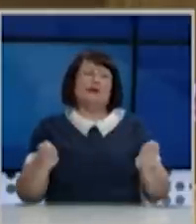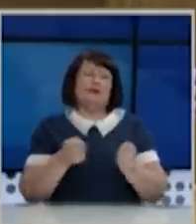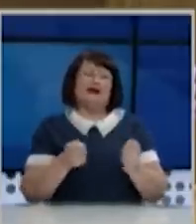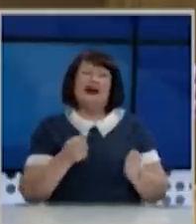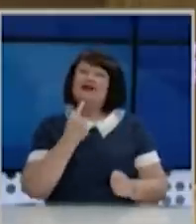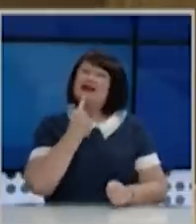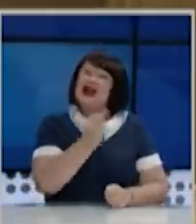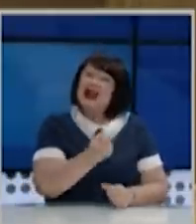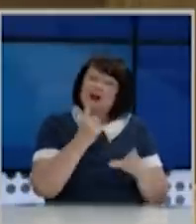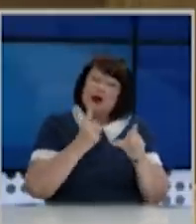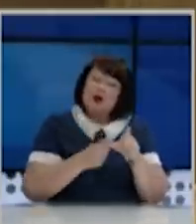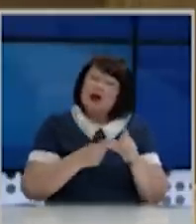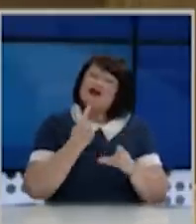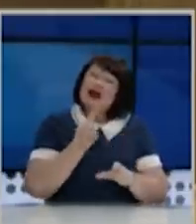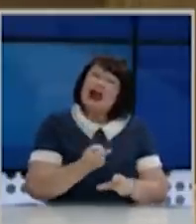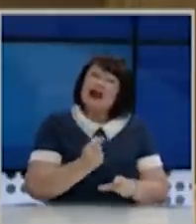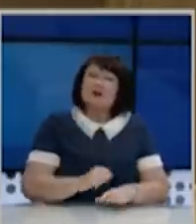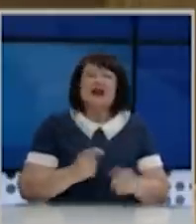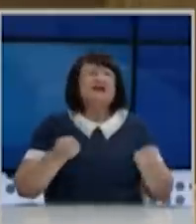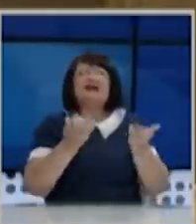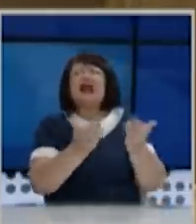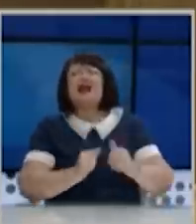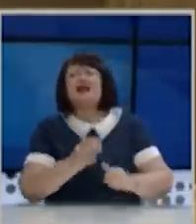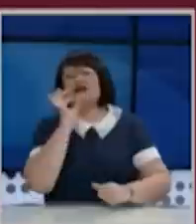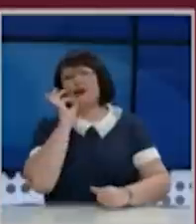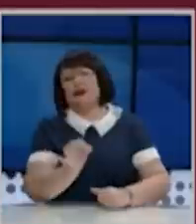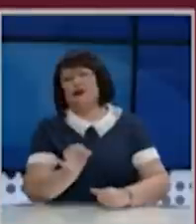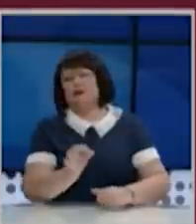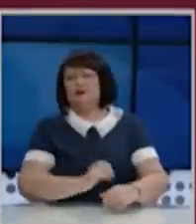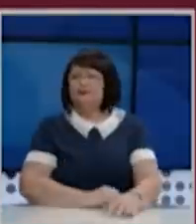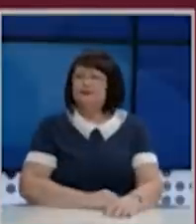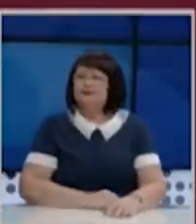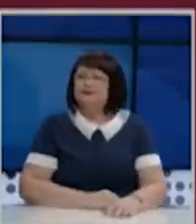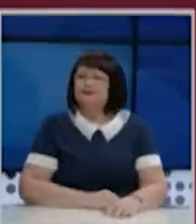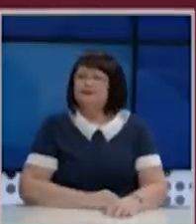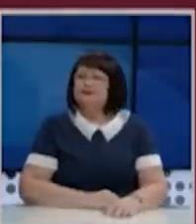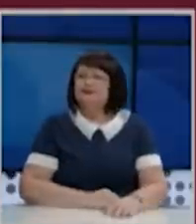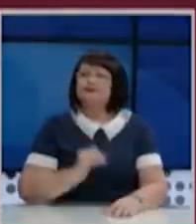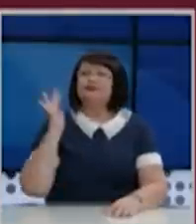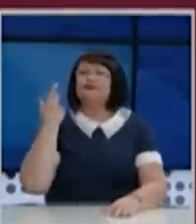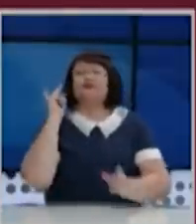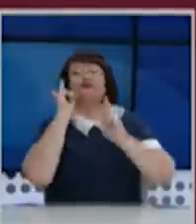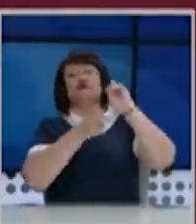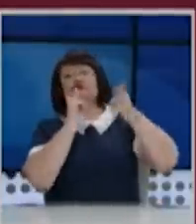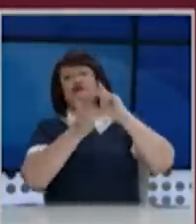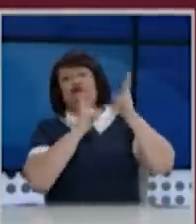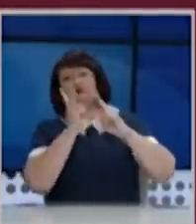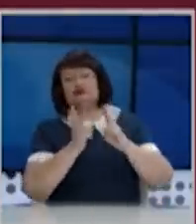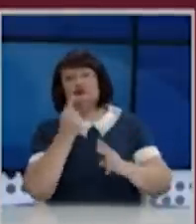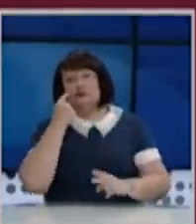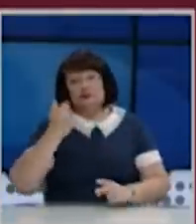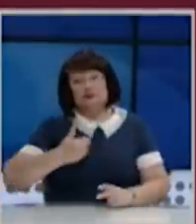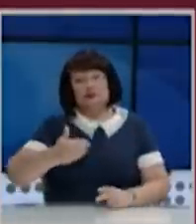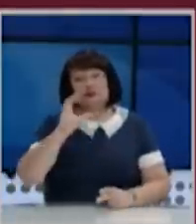ΚΚΕ στη Βουλή. Το τι κάνατε, μηδέν. Τότε καταγγέλαμε ότι με βάση τις προβλέψεις